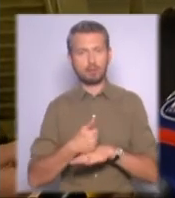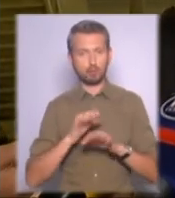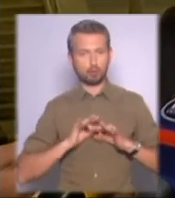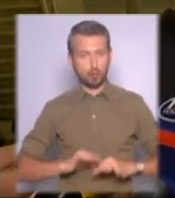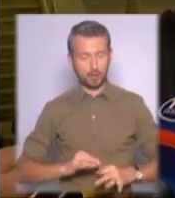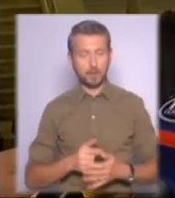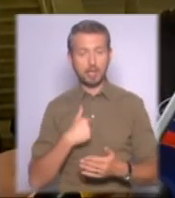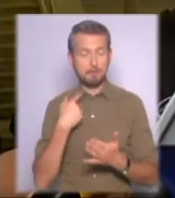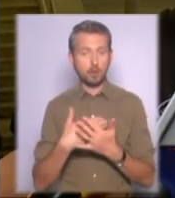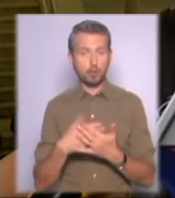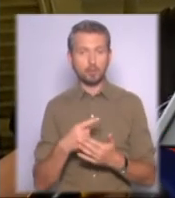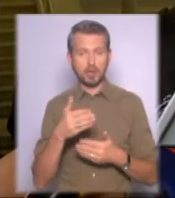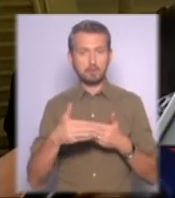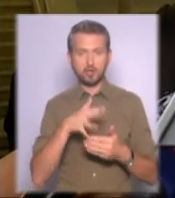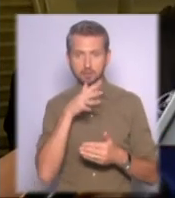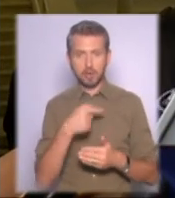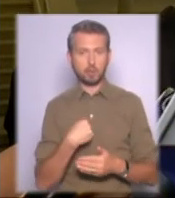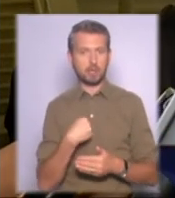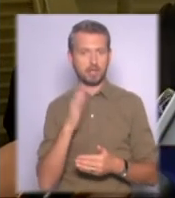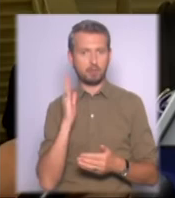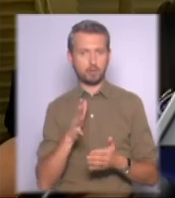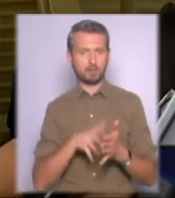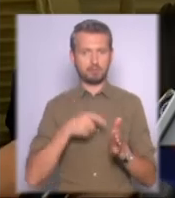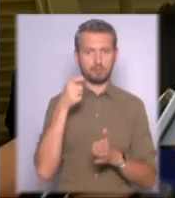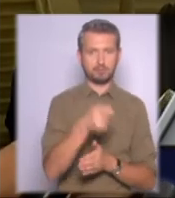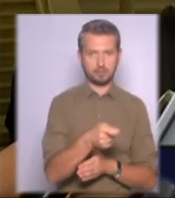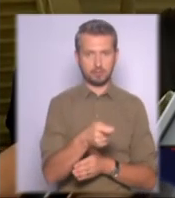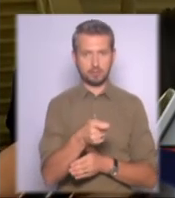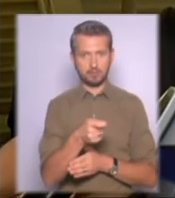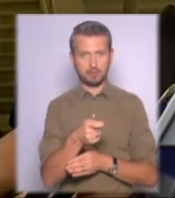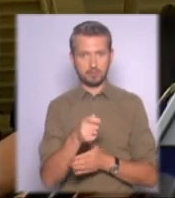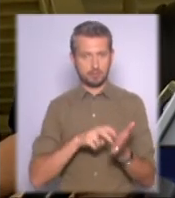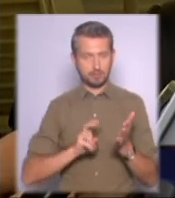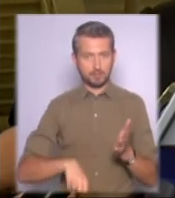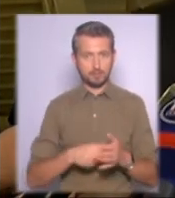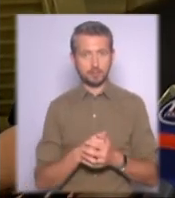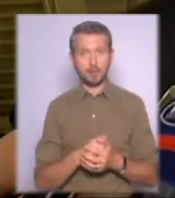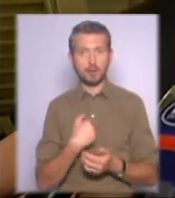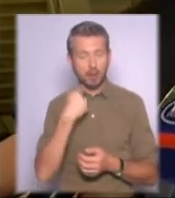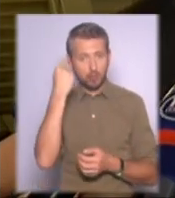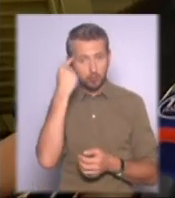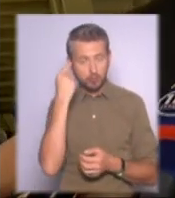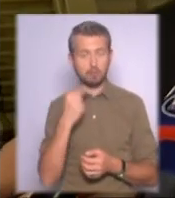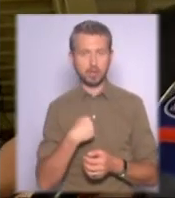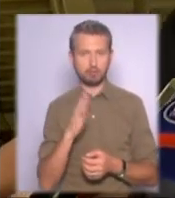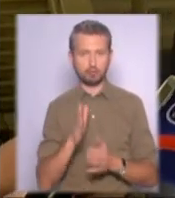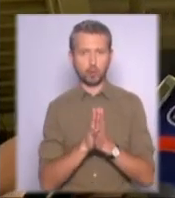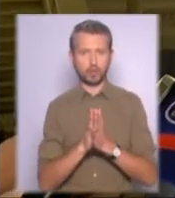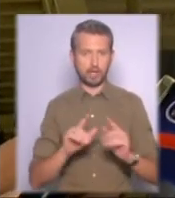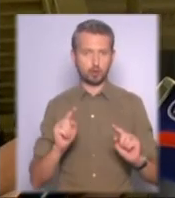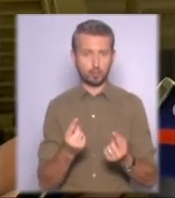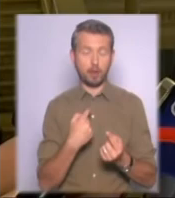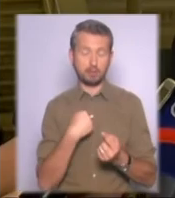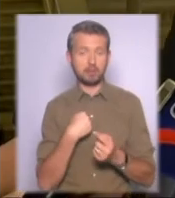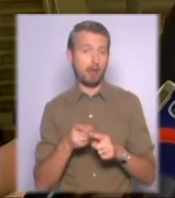часом і на мене буде внесено подання. Я думаю, що на відміну від Клюєва генпрокурор проситиме мене арештувати. Я це розцінюю ці